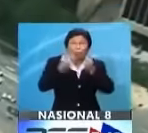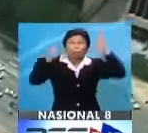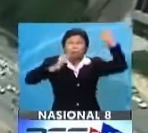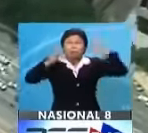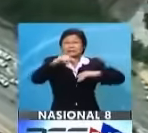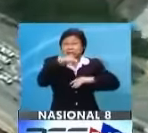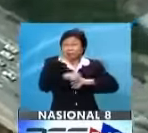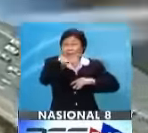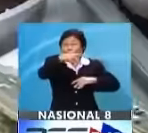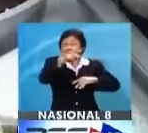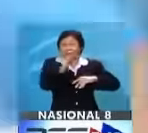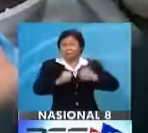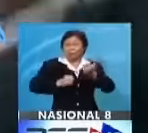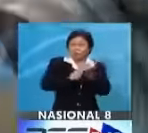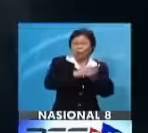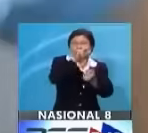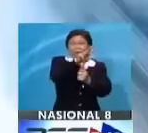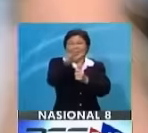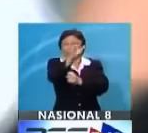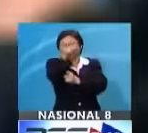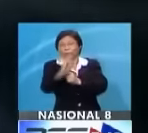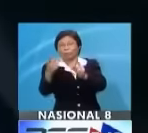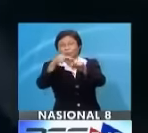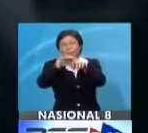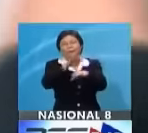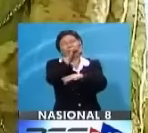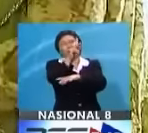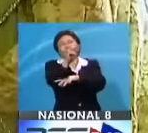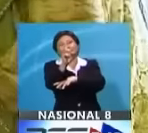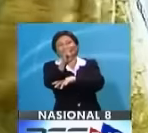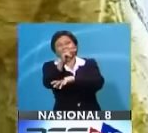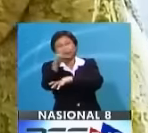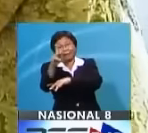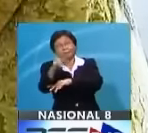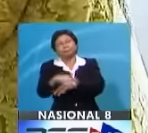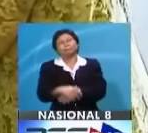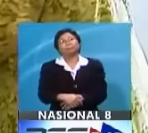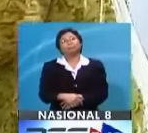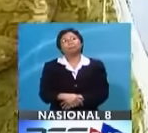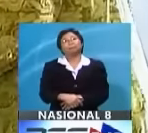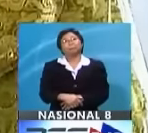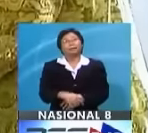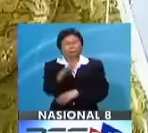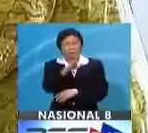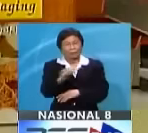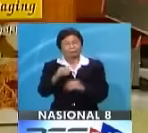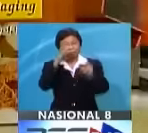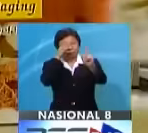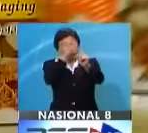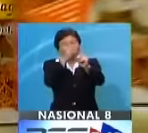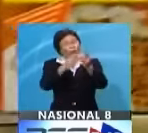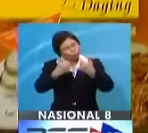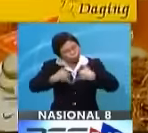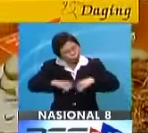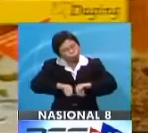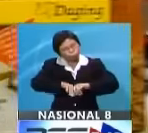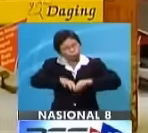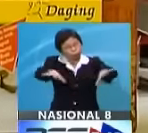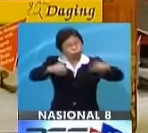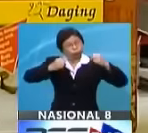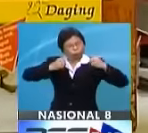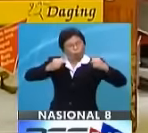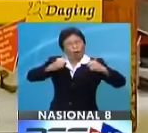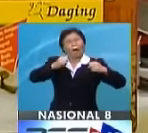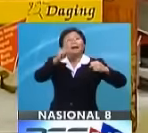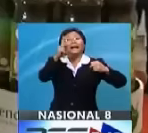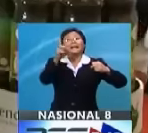pula menyumbang 33% kepada keluaran dalam negara kasar KDNK dan disasar akan terus berkembang kukuh